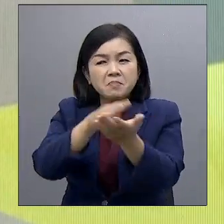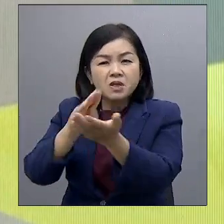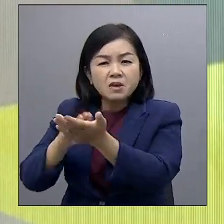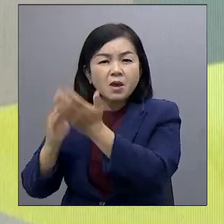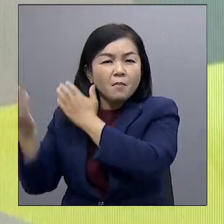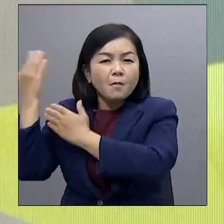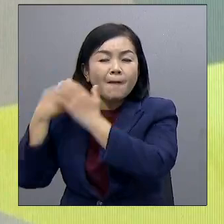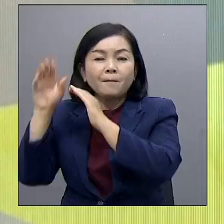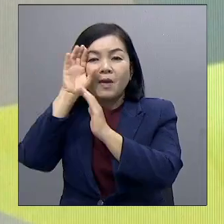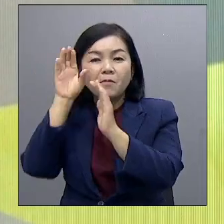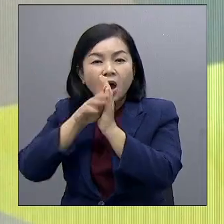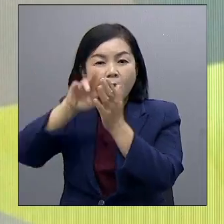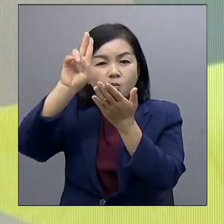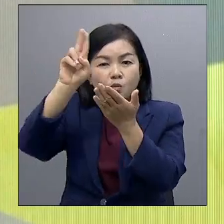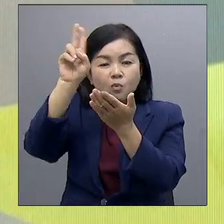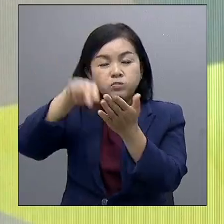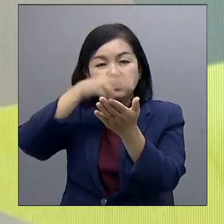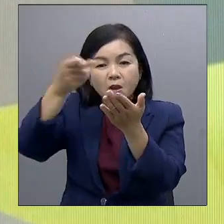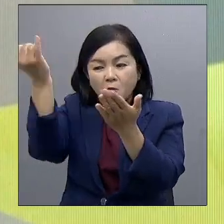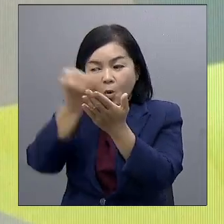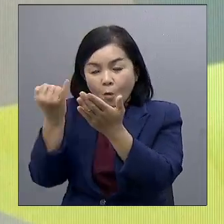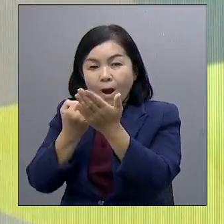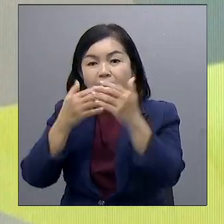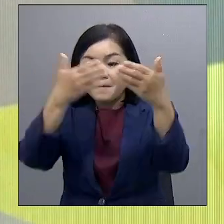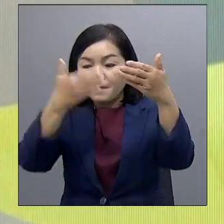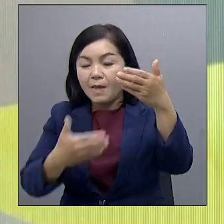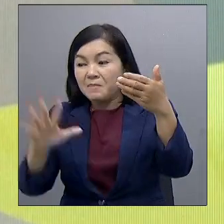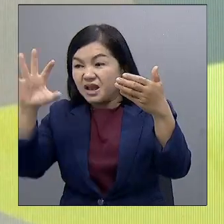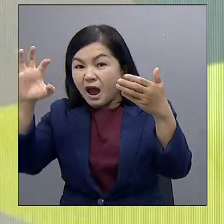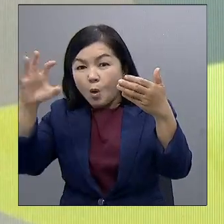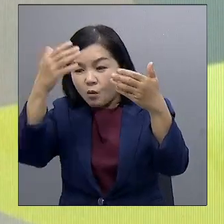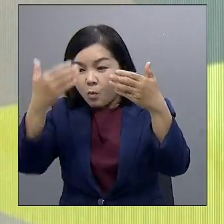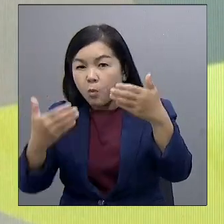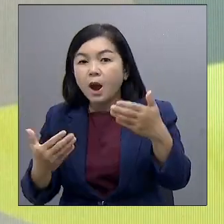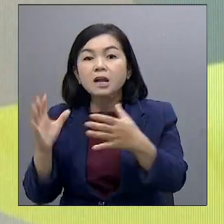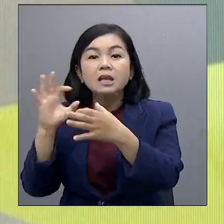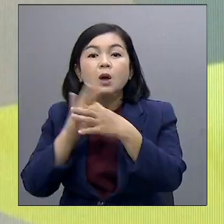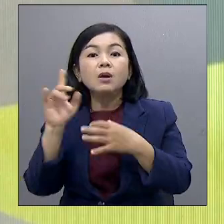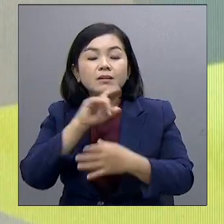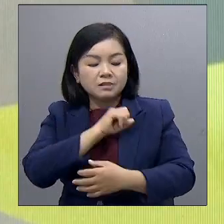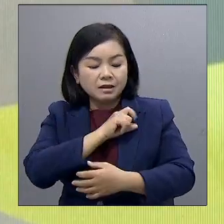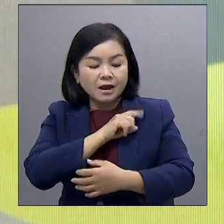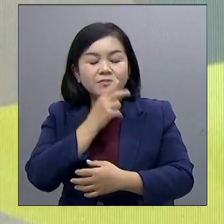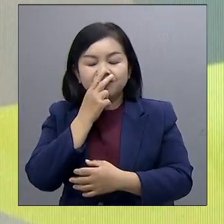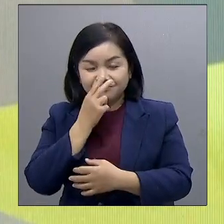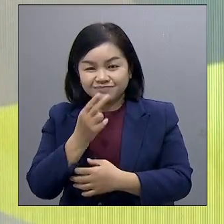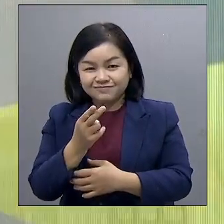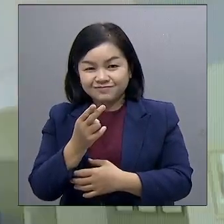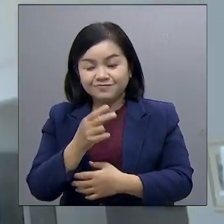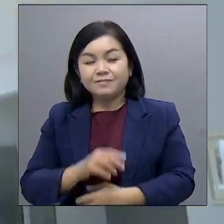กว่า 500ชิ้นนำมาเสนอและที่สำคัญงานศิลปะเหล่านี้ยังเกี่ยวโยงกับธรรมะอีกด้วยจะเกี่ยวโยงกันอย่างไรไปติดตามด้วยกันเลย